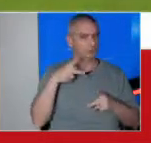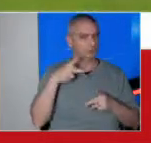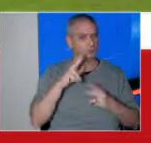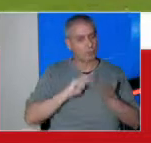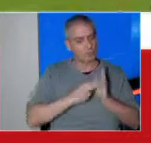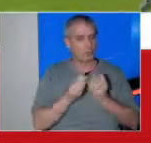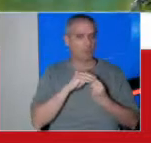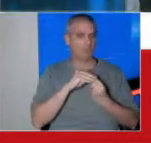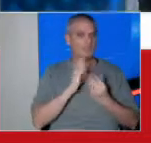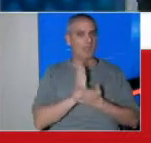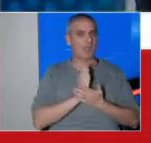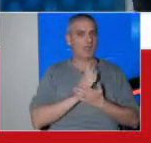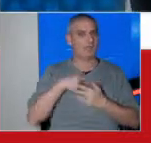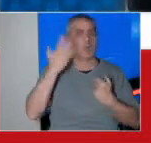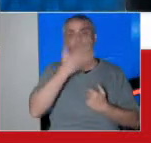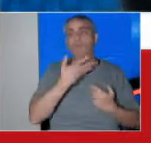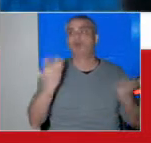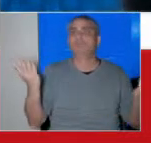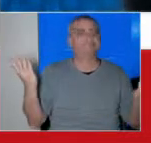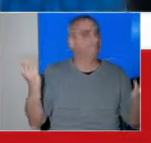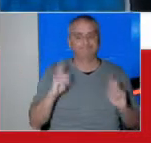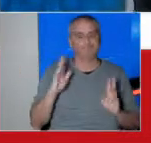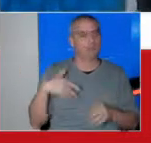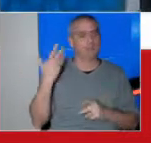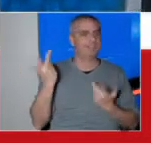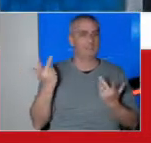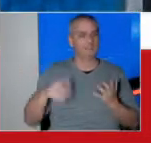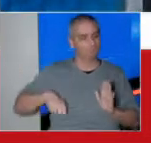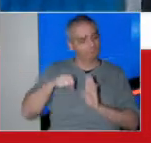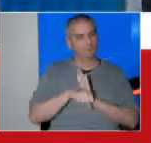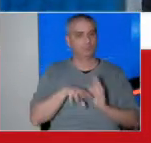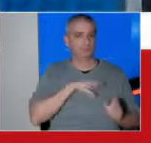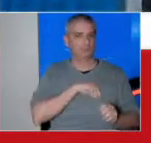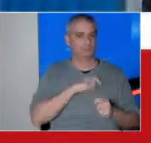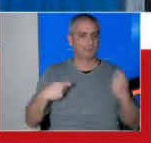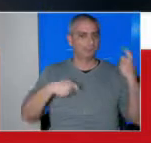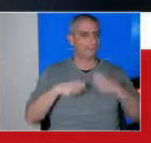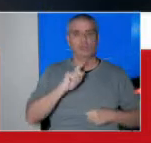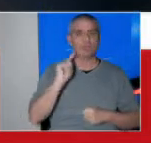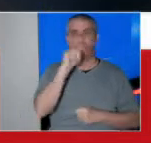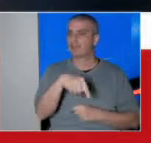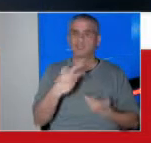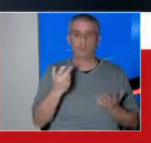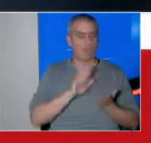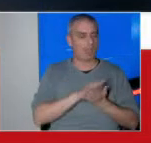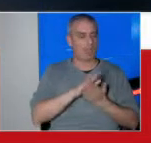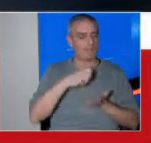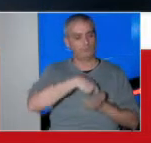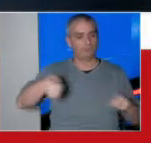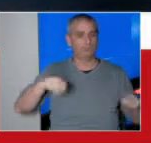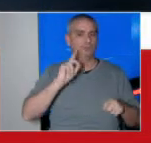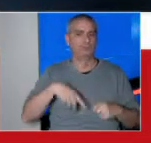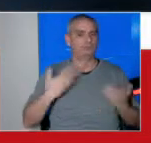בי? האם יש הכנה ליום שחור, שבו לא יהיה את אותו משקיע שיעשה מאצ'ינג, לא תגיעו לתזרים מזומנים